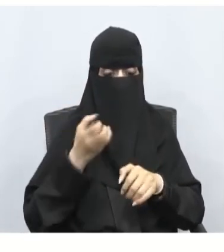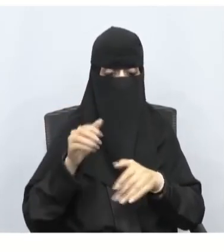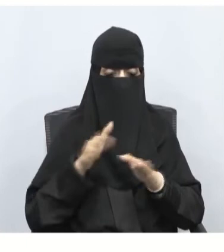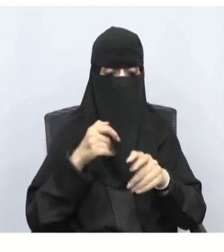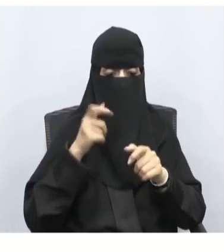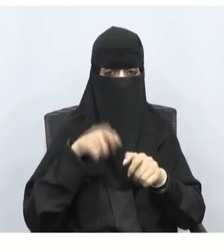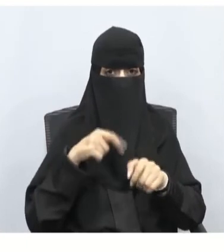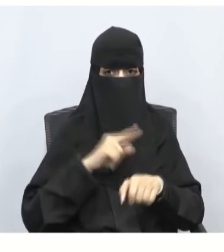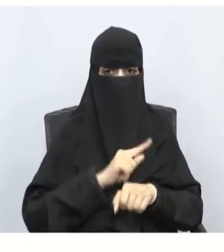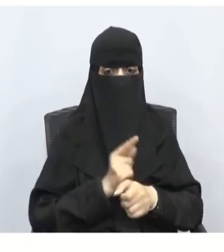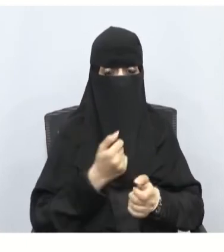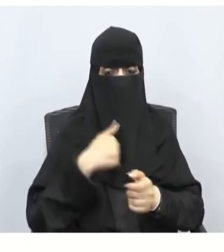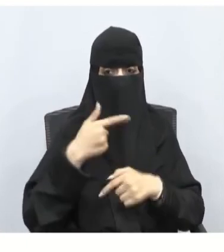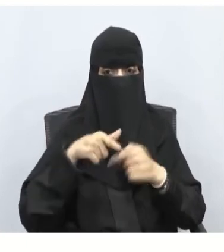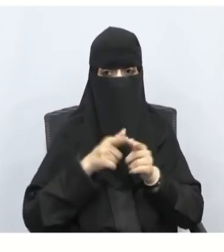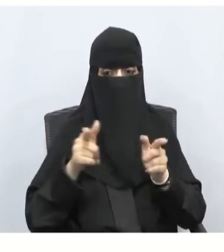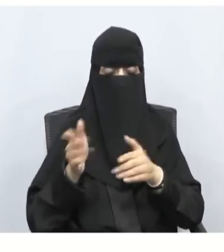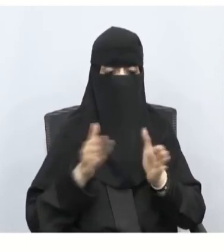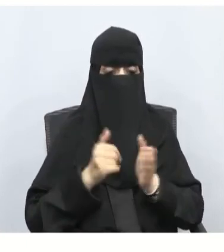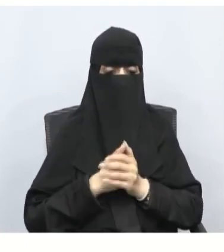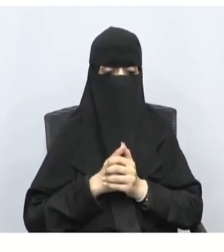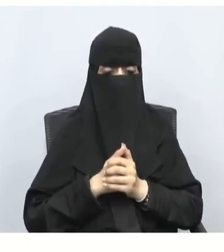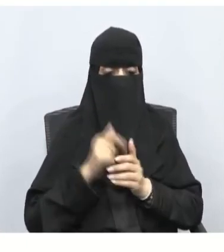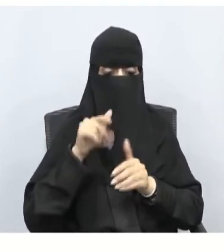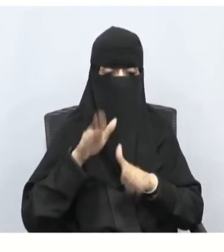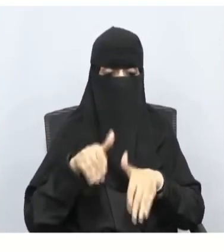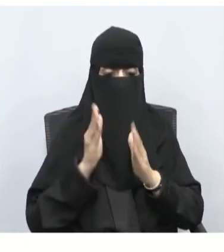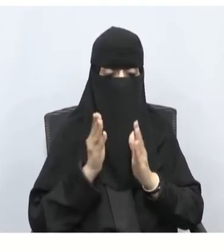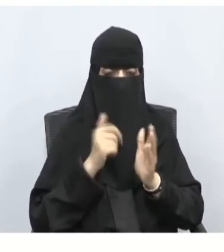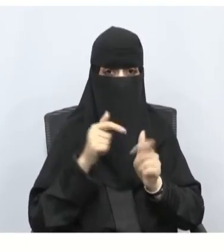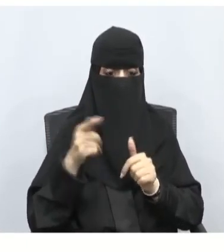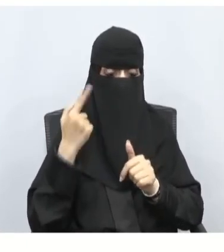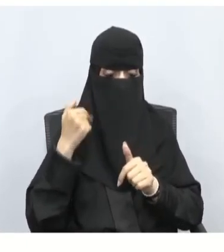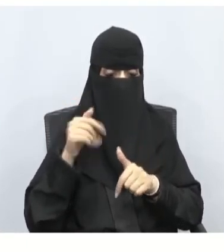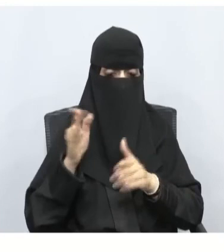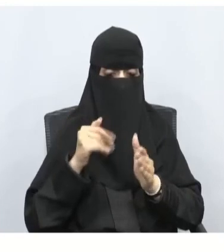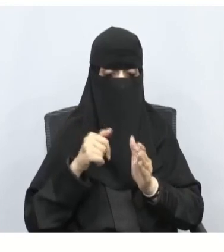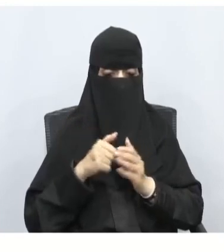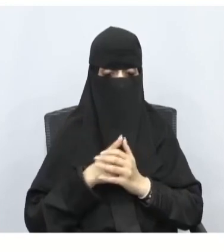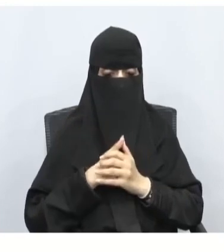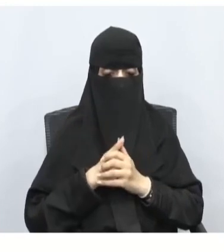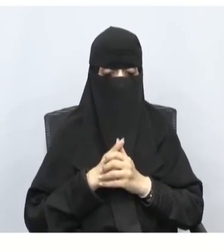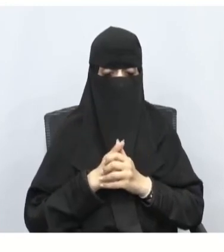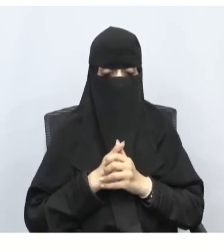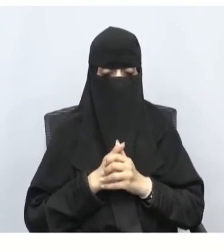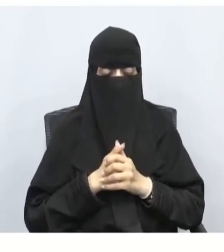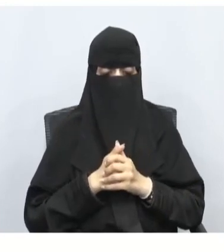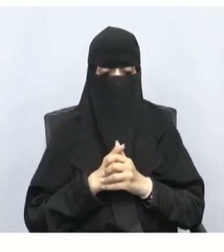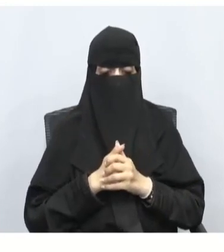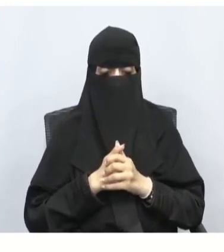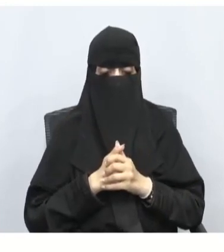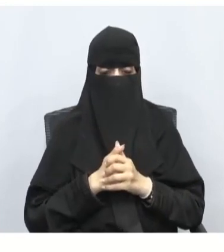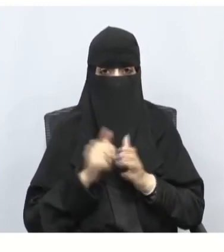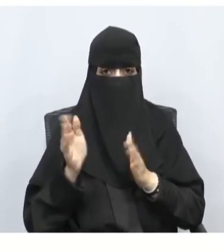الجسم خلال الثانية وتقاس بوحدة الهيرتز. ما هي يا ترى الوحدة؟ حدة